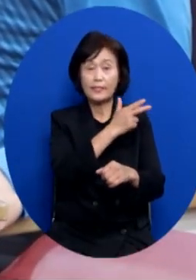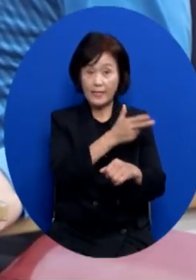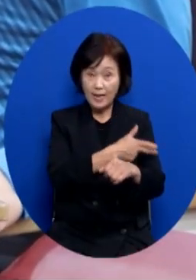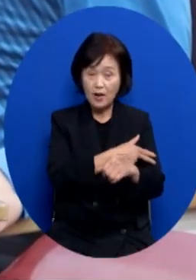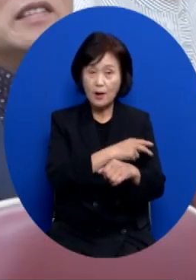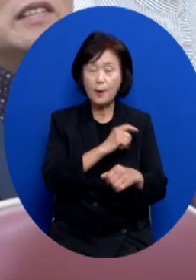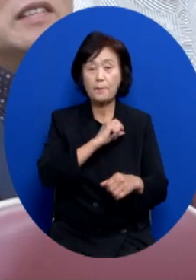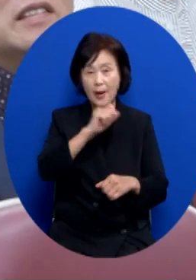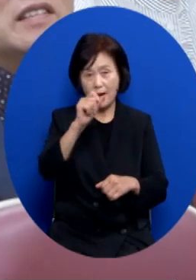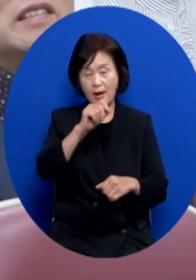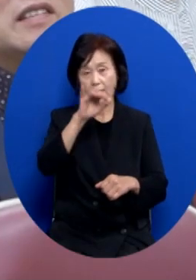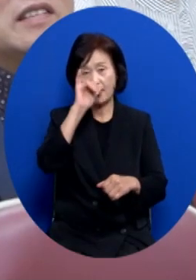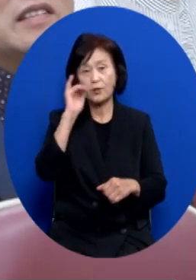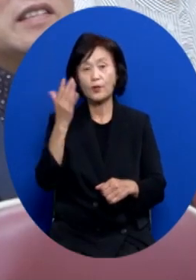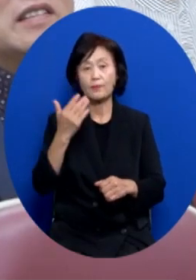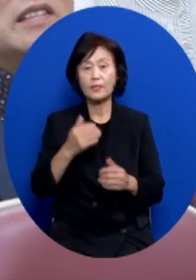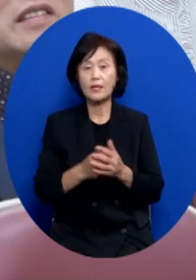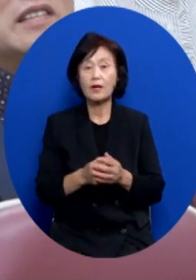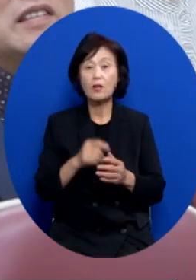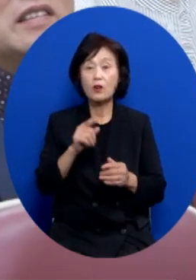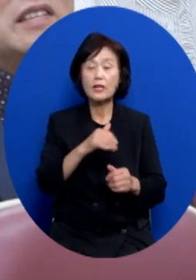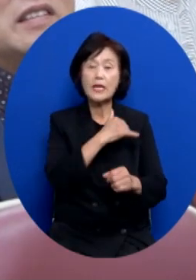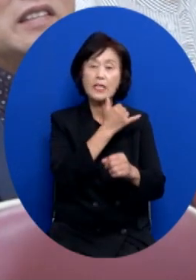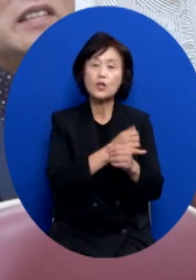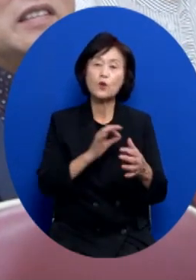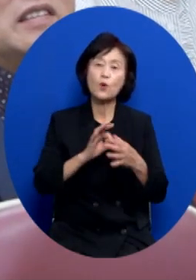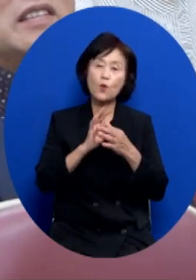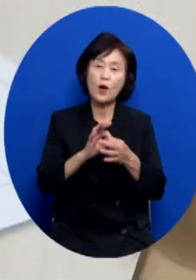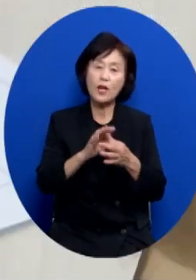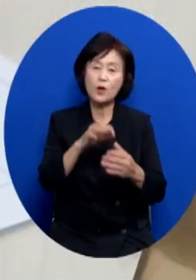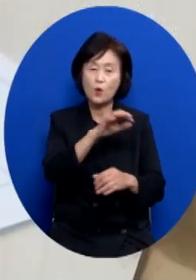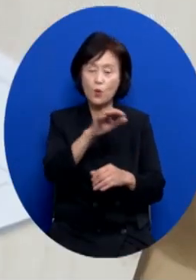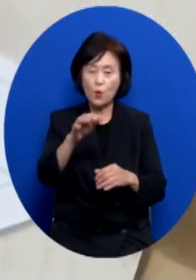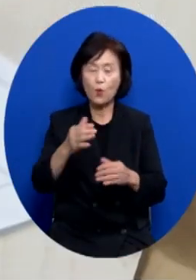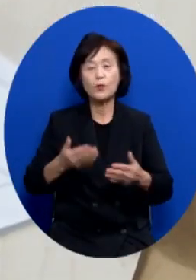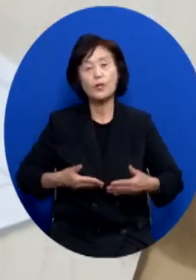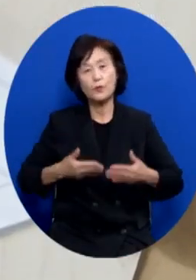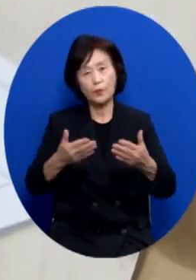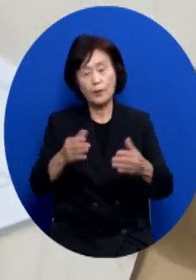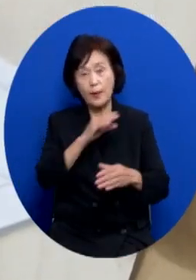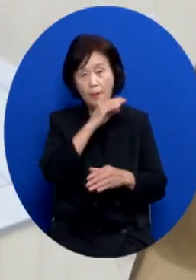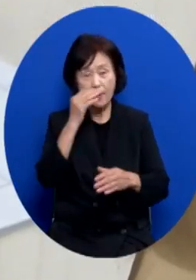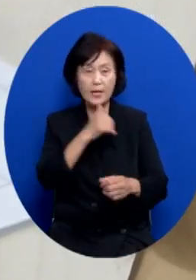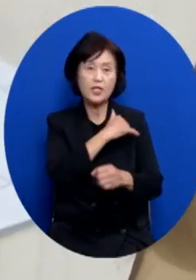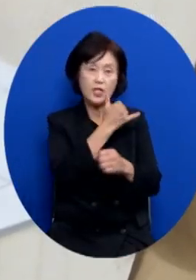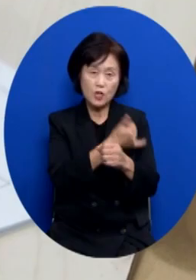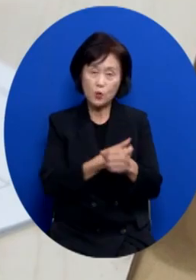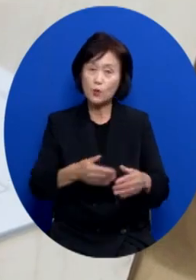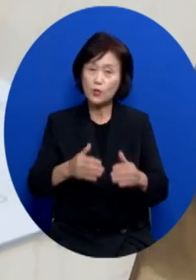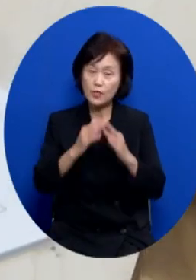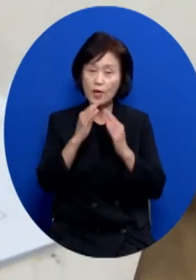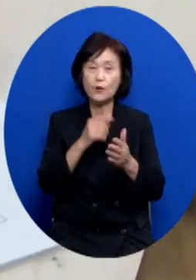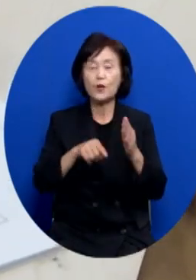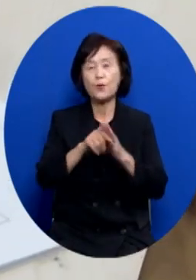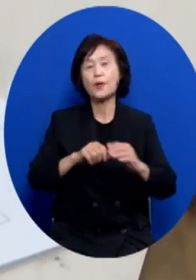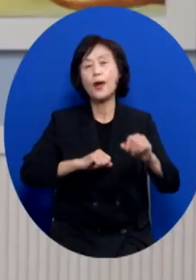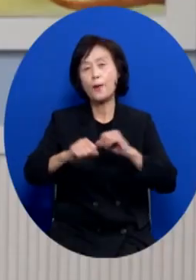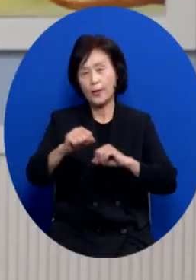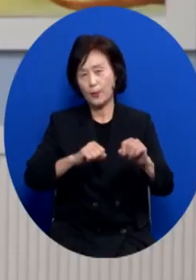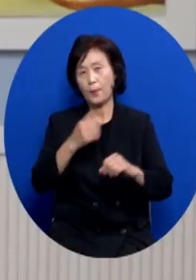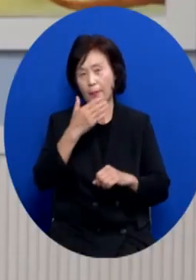교육과 인권 관련 기관에 종사하며 우리 사회 곳곳에 건강하고 바른 인권을 세워가기 위해 활동하게 되는